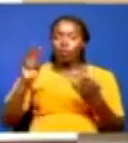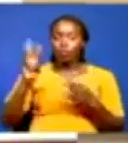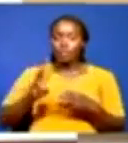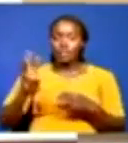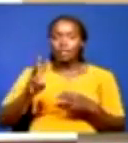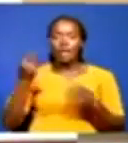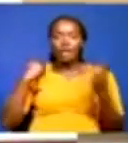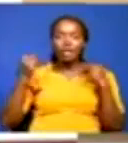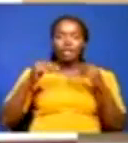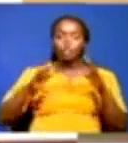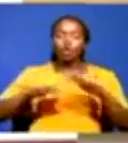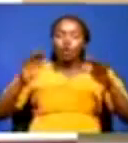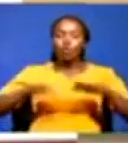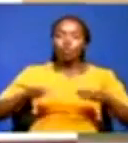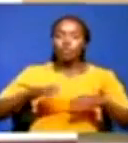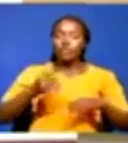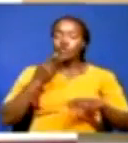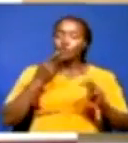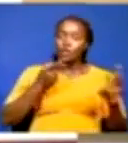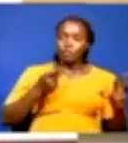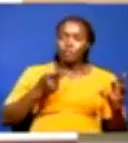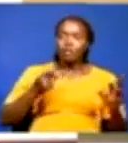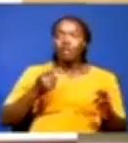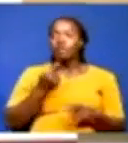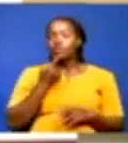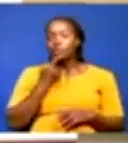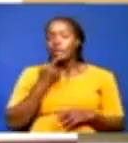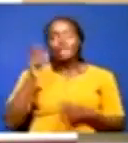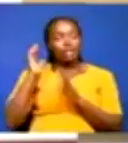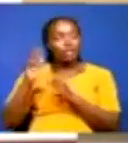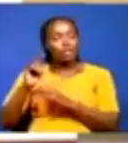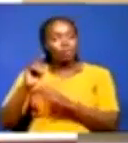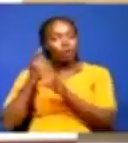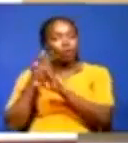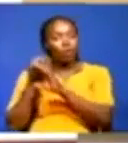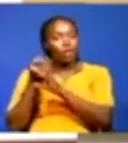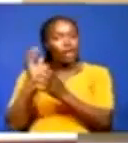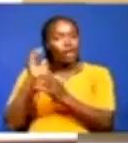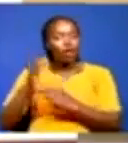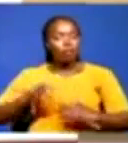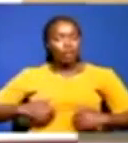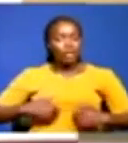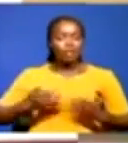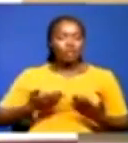Pokot Magharibi. Kaunti za Garissa, Turkana, Kilifi, Kwale na Mandera zina idadi kubwa ya watahiniwa wenye